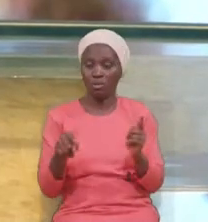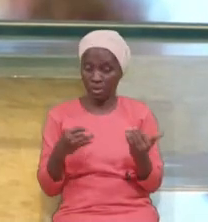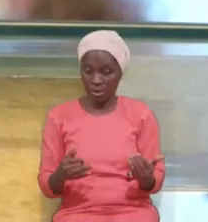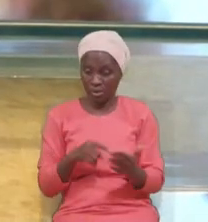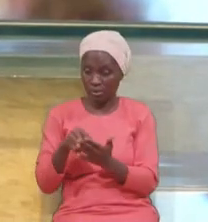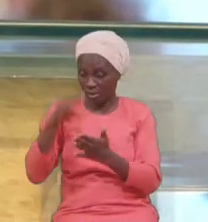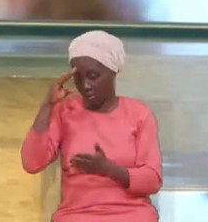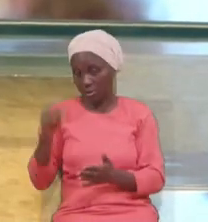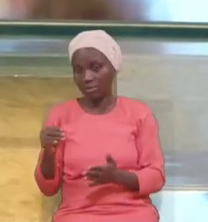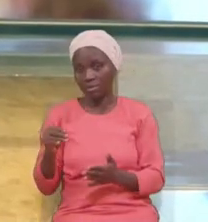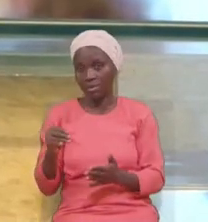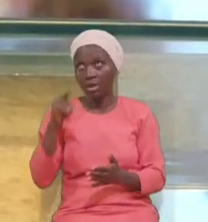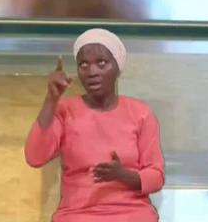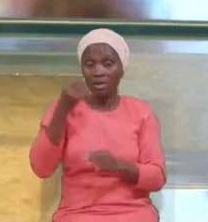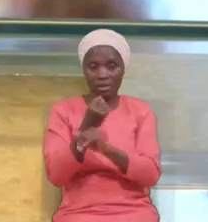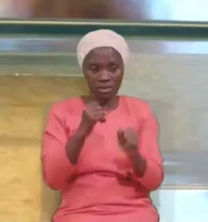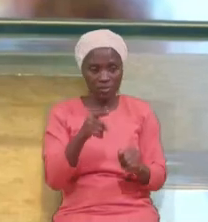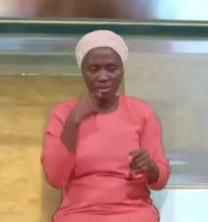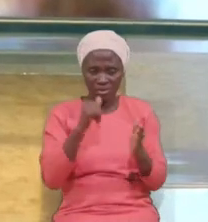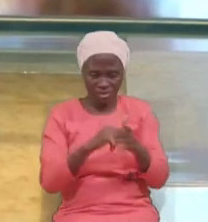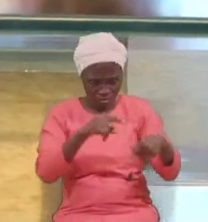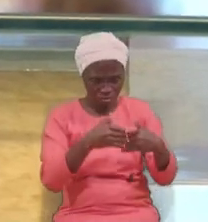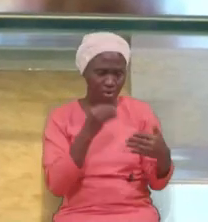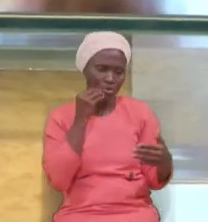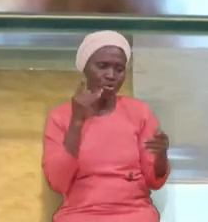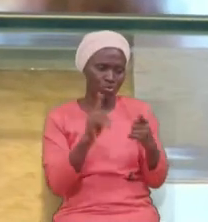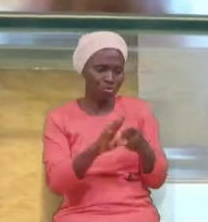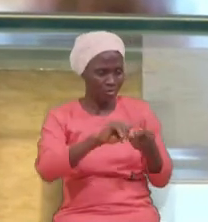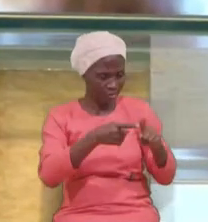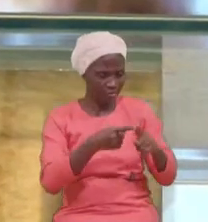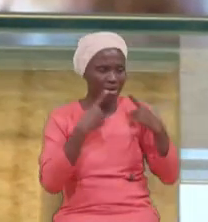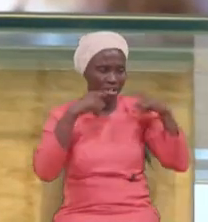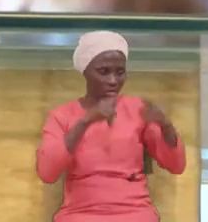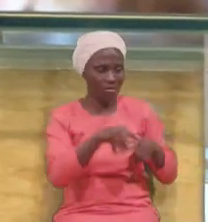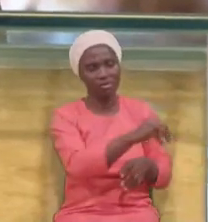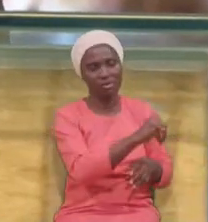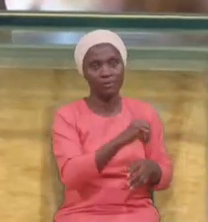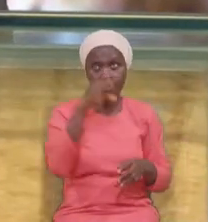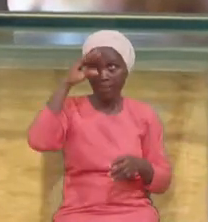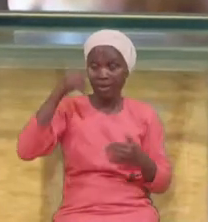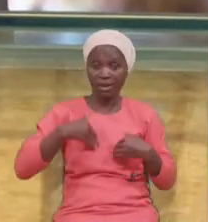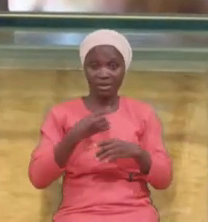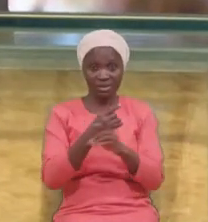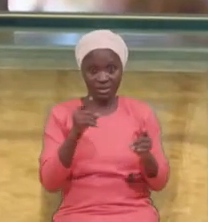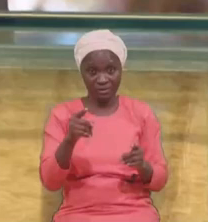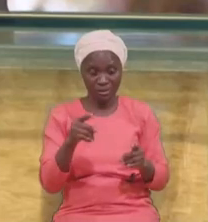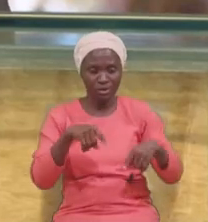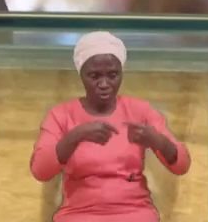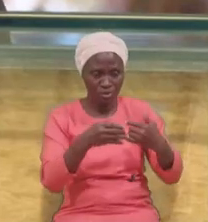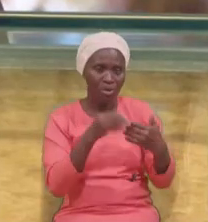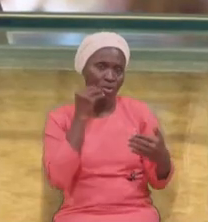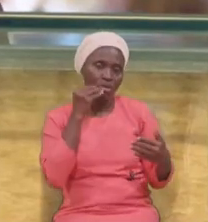homme, voici, c'est le commandement qu'il nous donne. Et il t'a sauvé, va dans ta maison